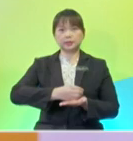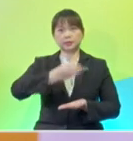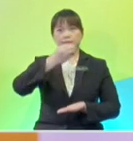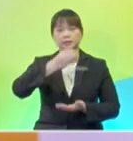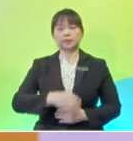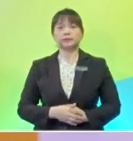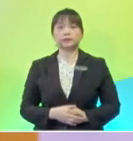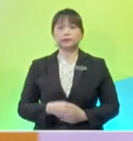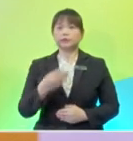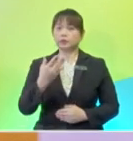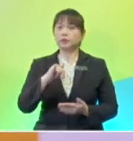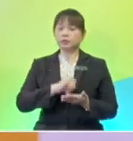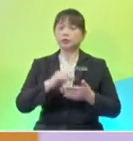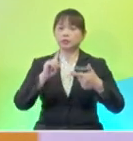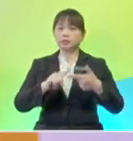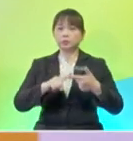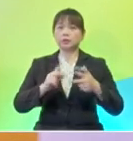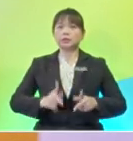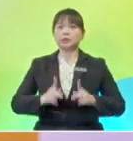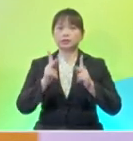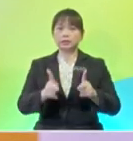oke yang kedua